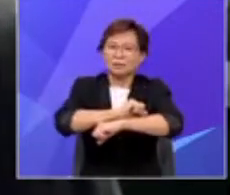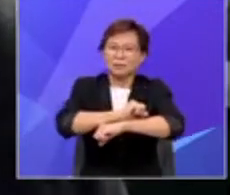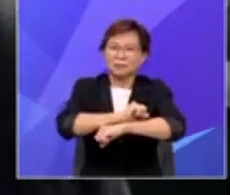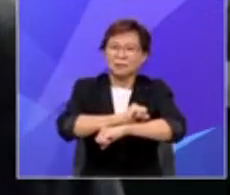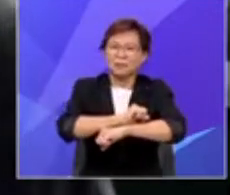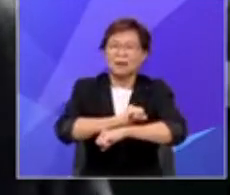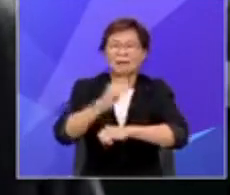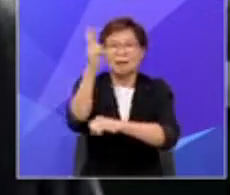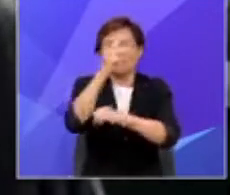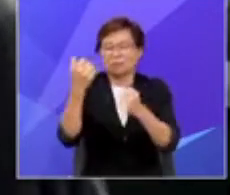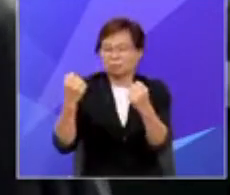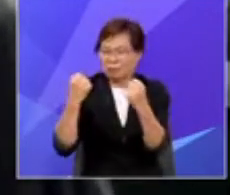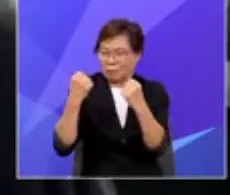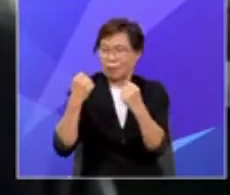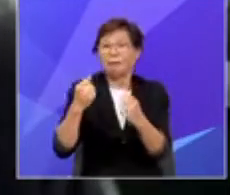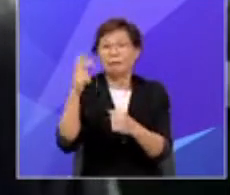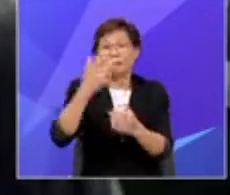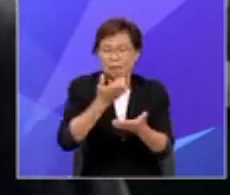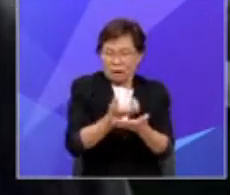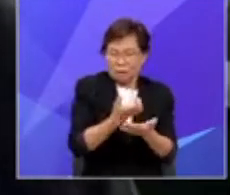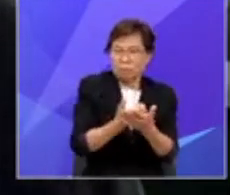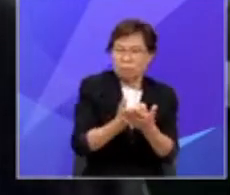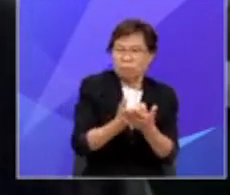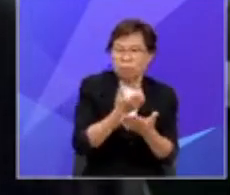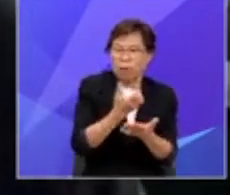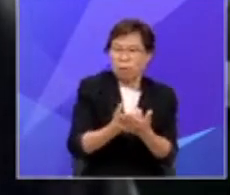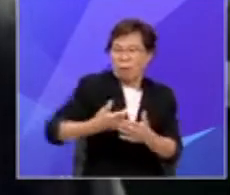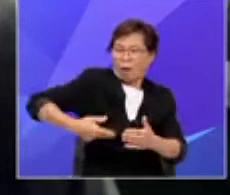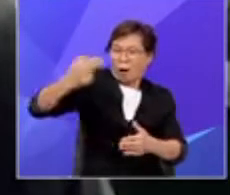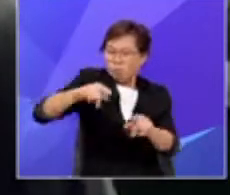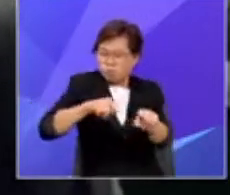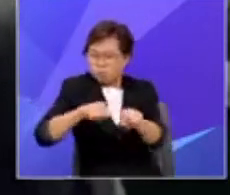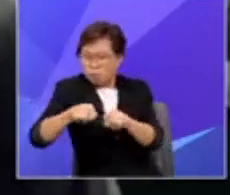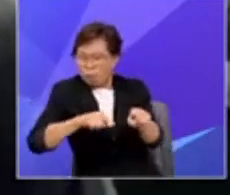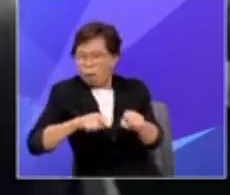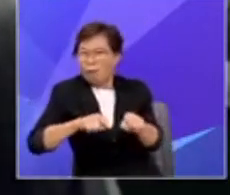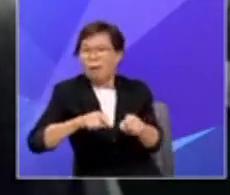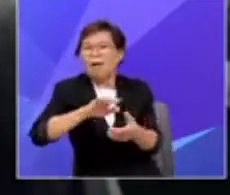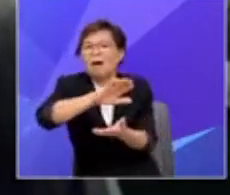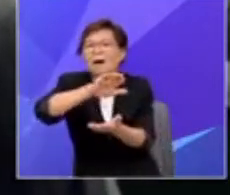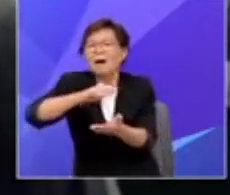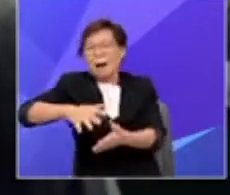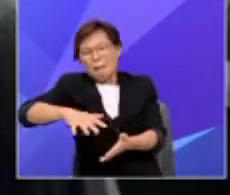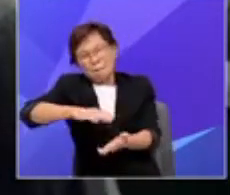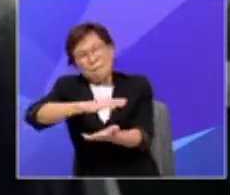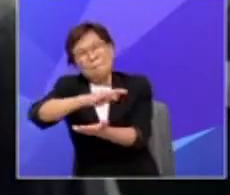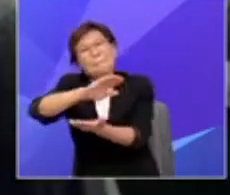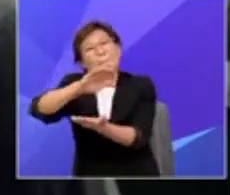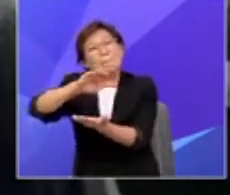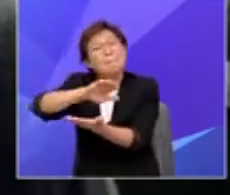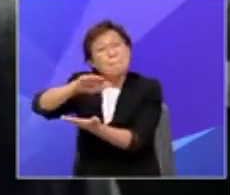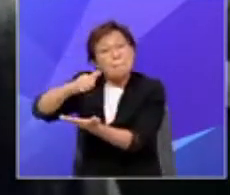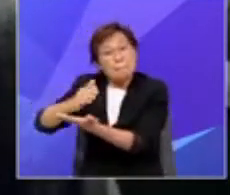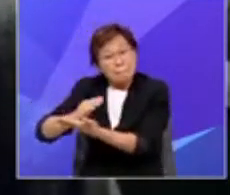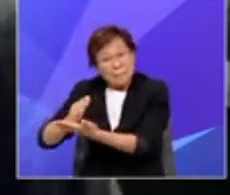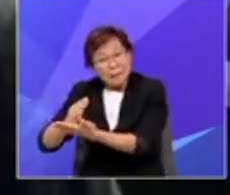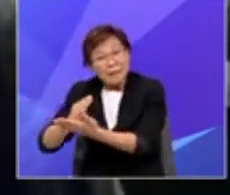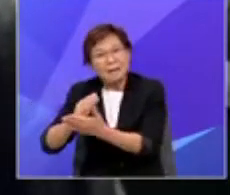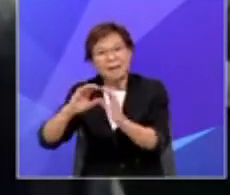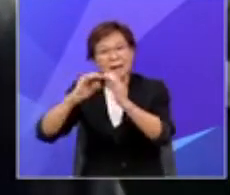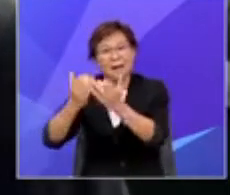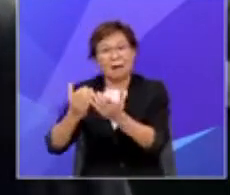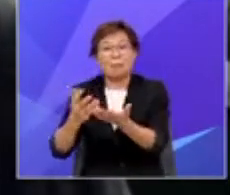Kajang yang stabil Amikom yang head high kompetisi ini membolehkan kita menjadi satu